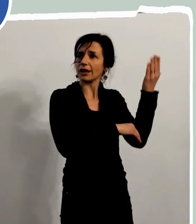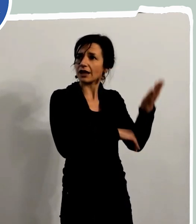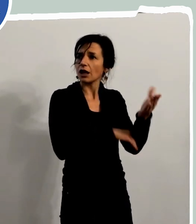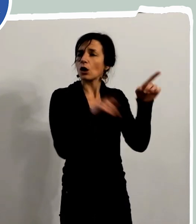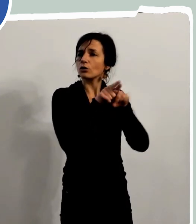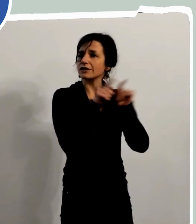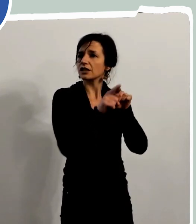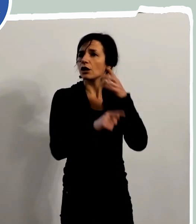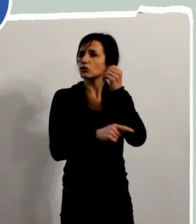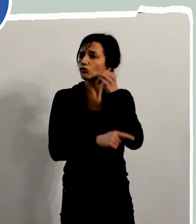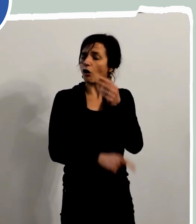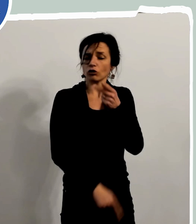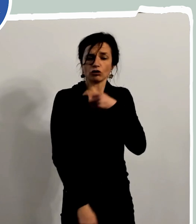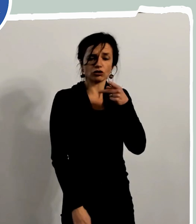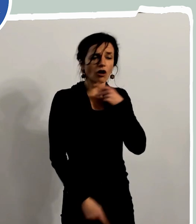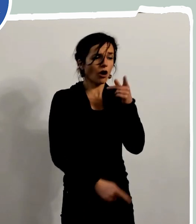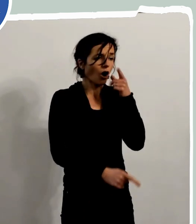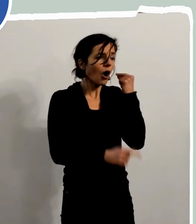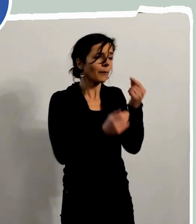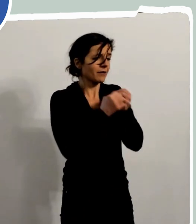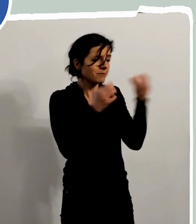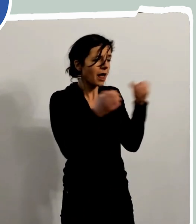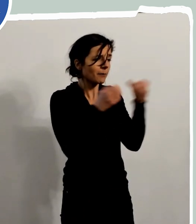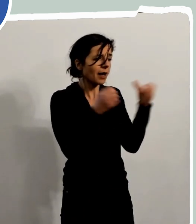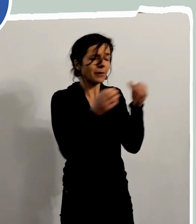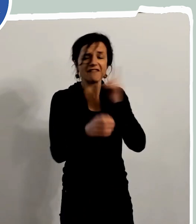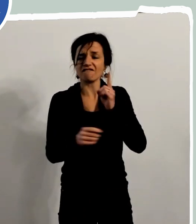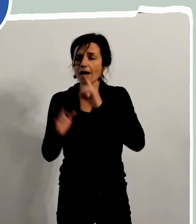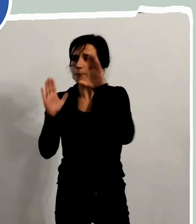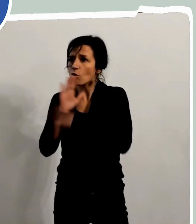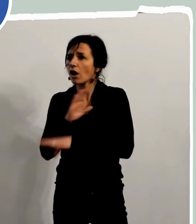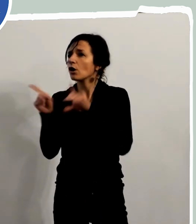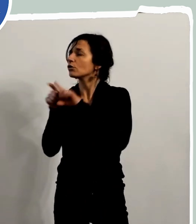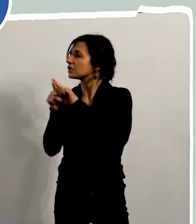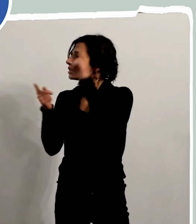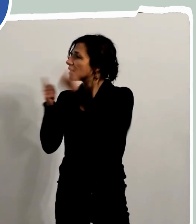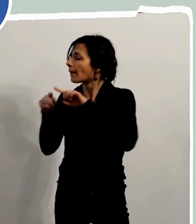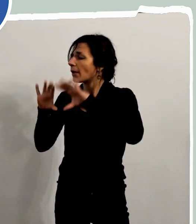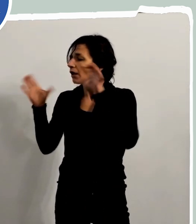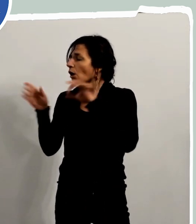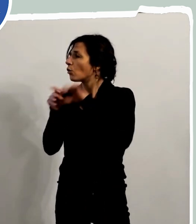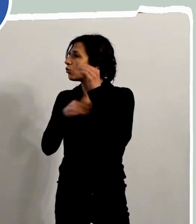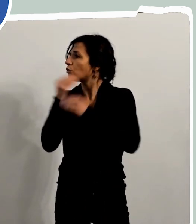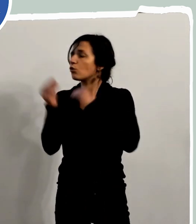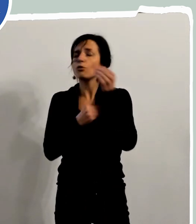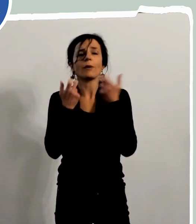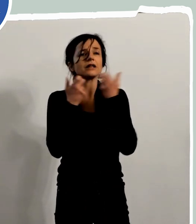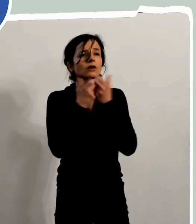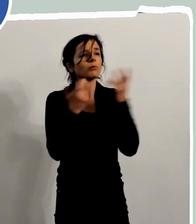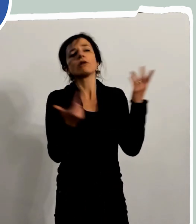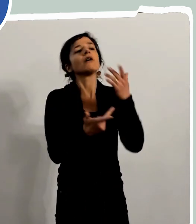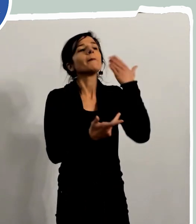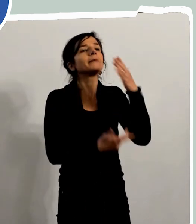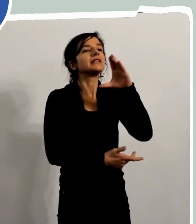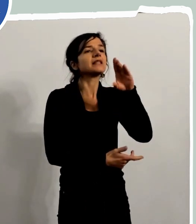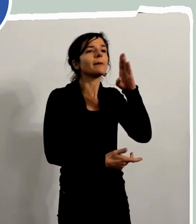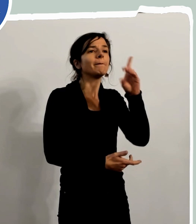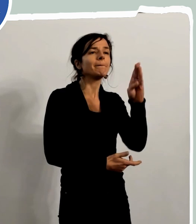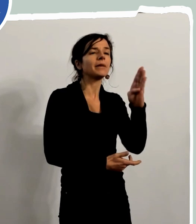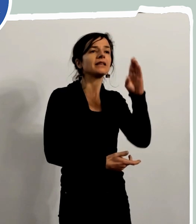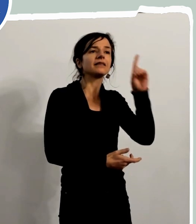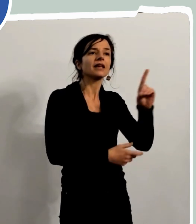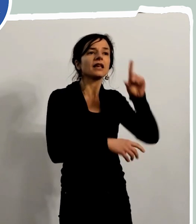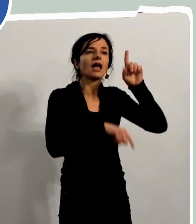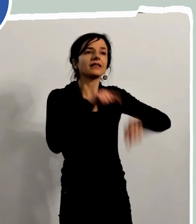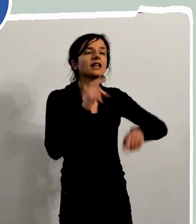docteurs et hommes et docteurs femmes? Voilà, plein de choses comme ça, l'endométriose et ainsi de suite. Le CBD interdit. Toutes les femmes qui ont 50 ans, je